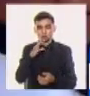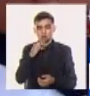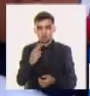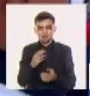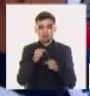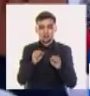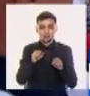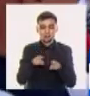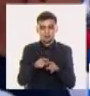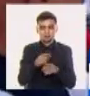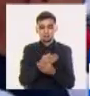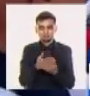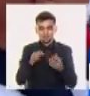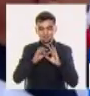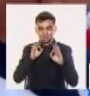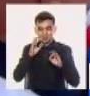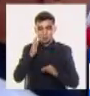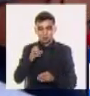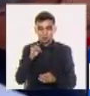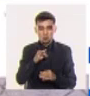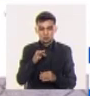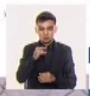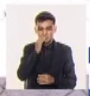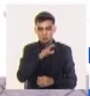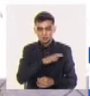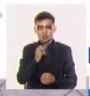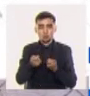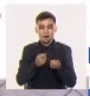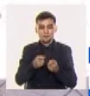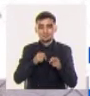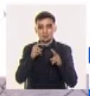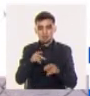нам разъяснить ситуацию с задержкой выплат не смогли, так как руководитель